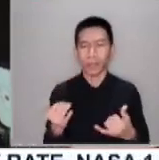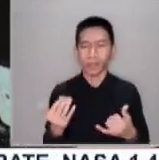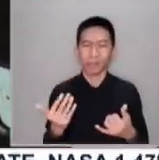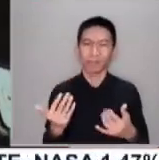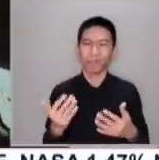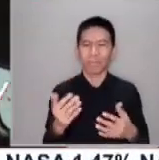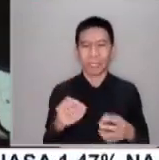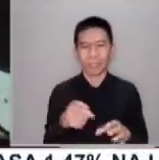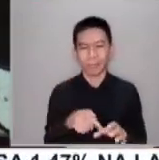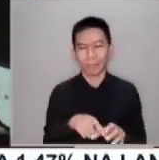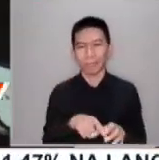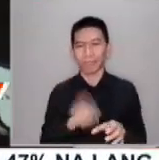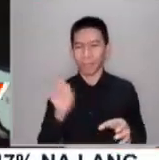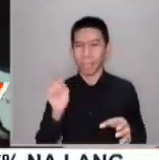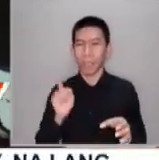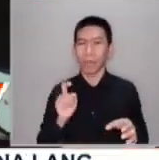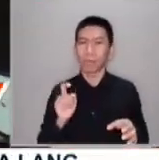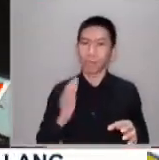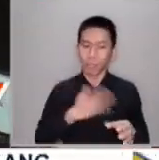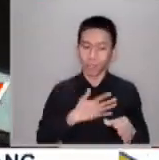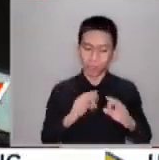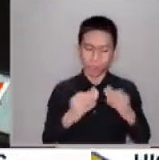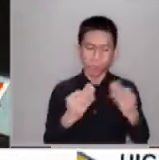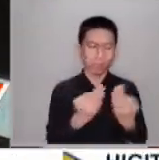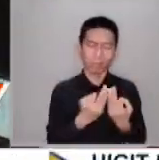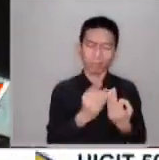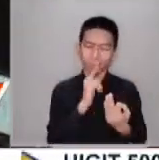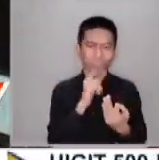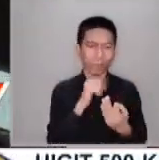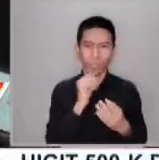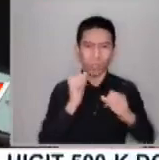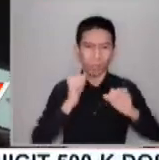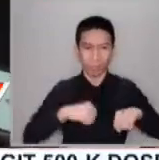pamilya. Kaya naisip ko na siguro,